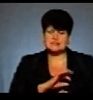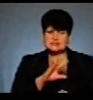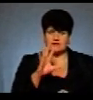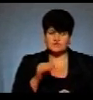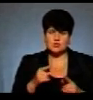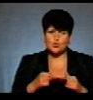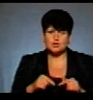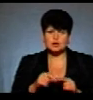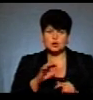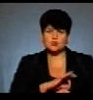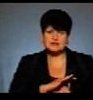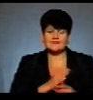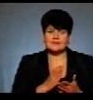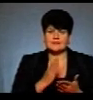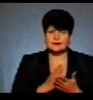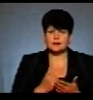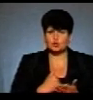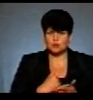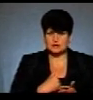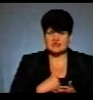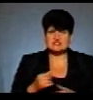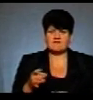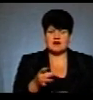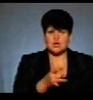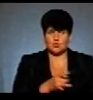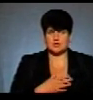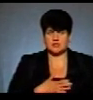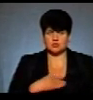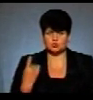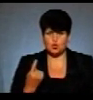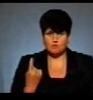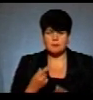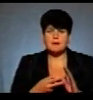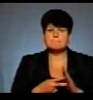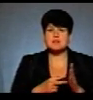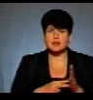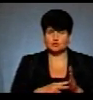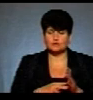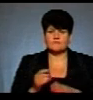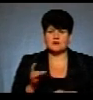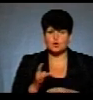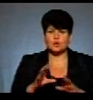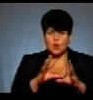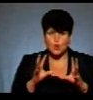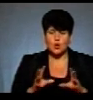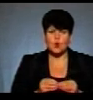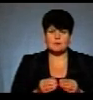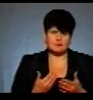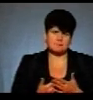органи юстиції, які знаходяться у нас в районах нашої області. Ми плануємо по районах охопити